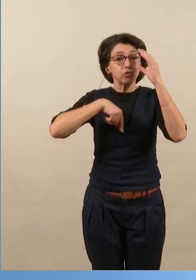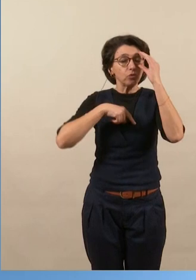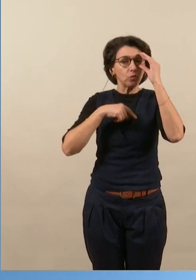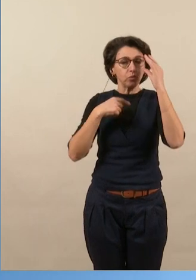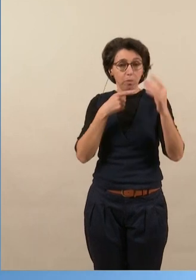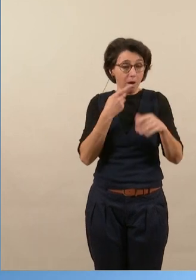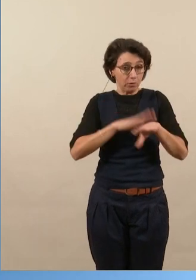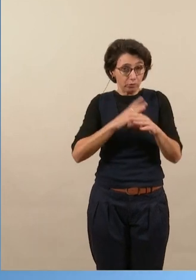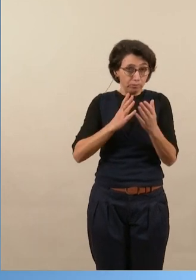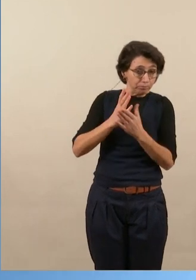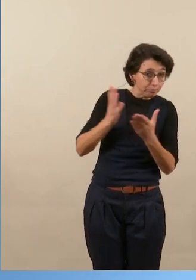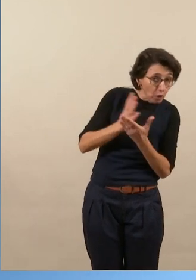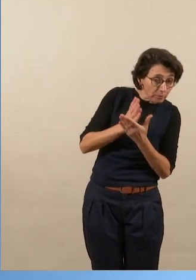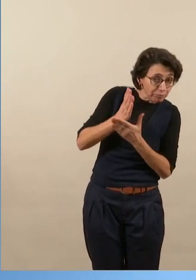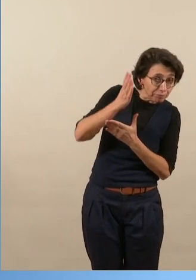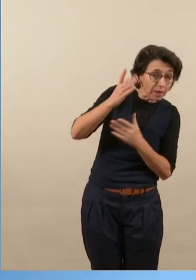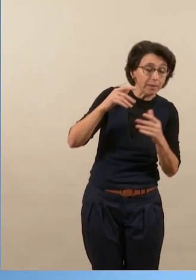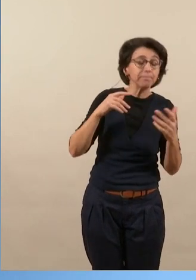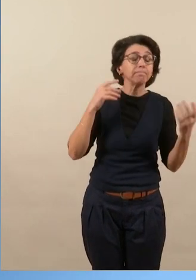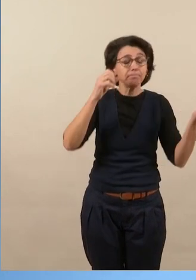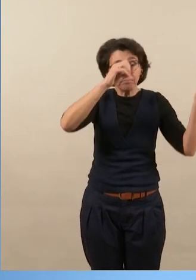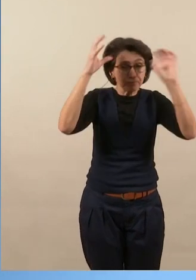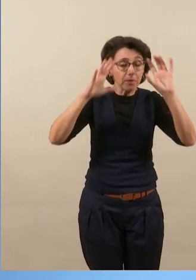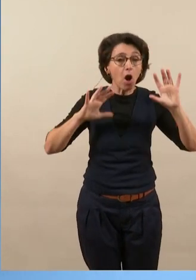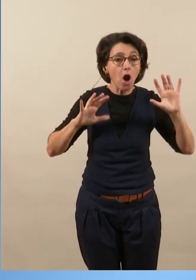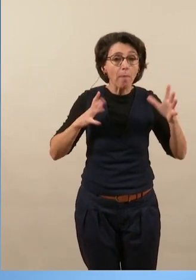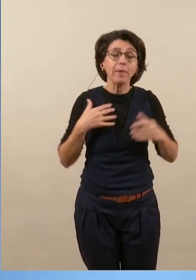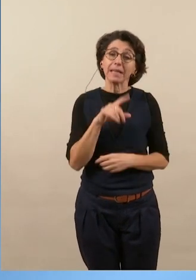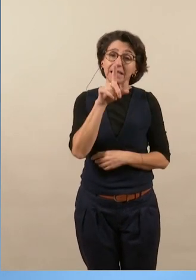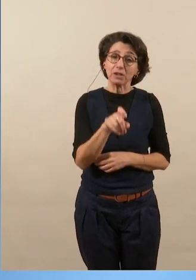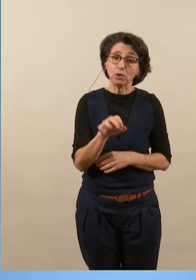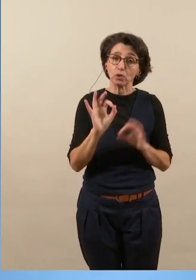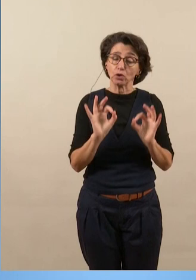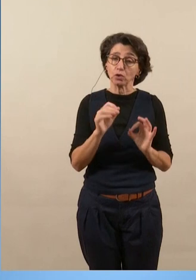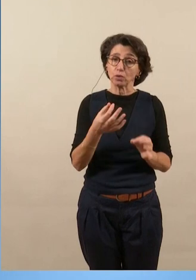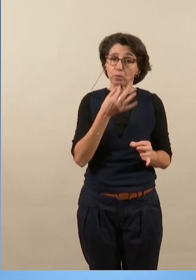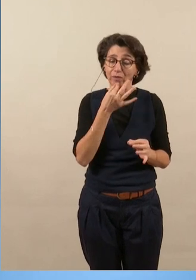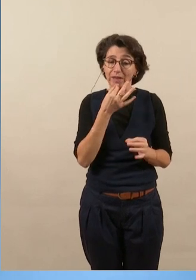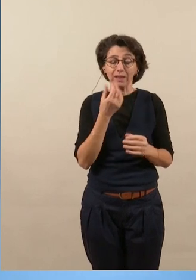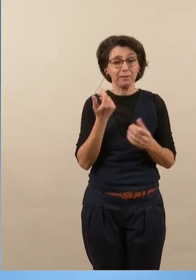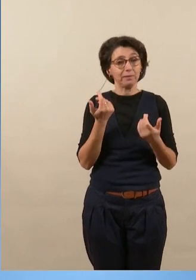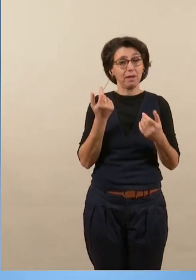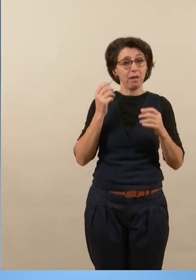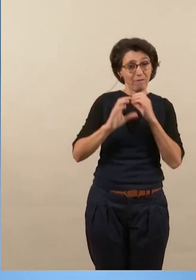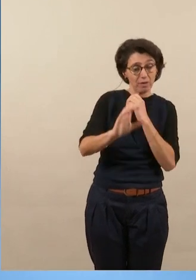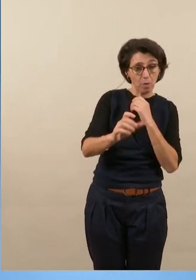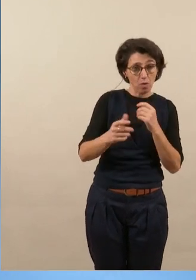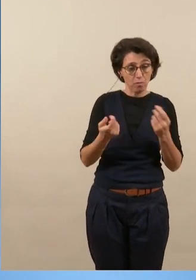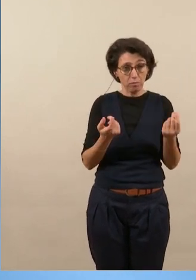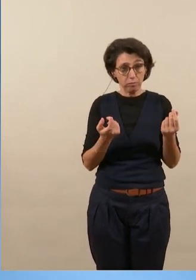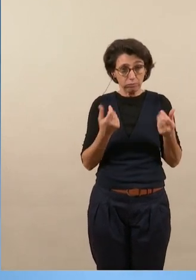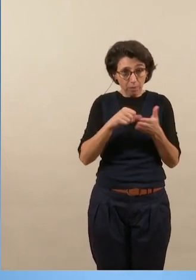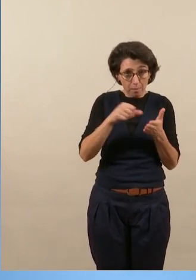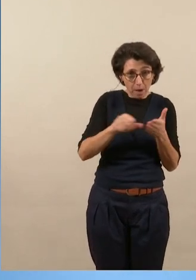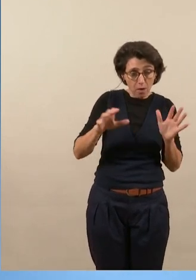reviens à ma question concernant euh le financement des investissements pour les années 2025 et 2026 si la vente de